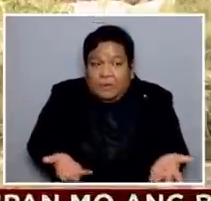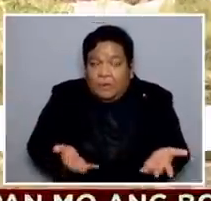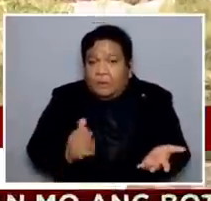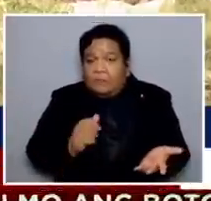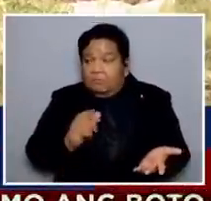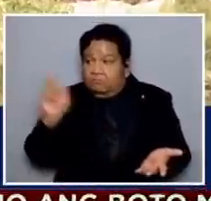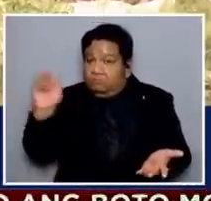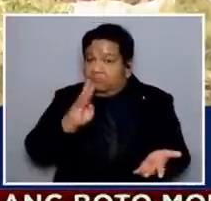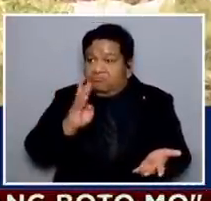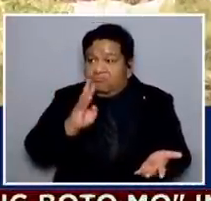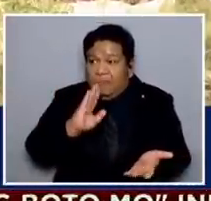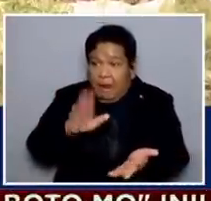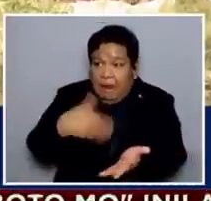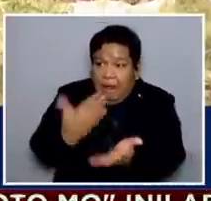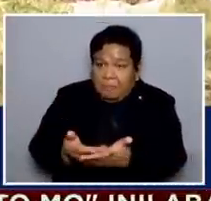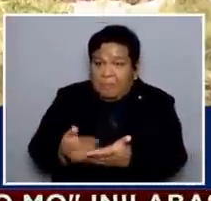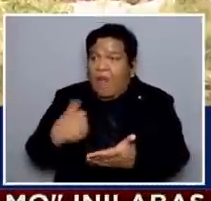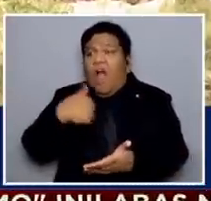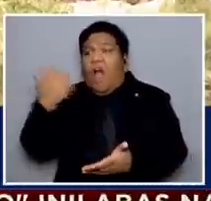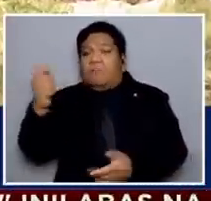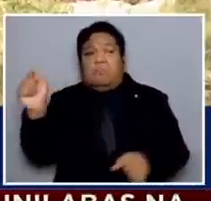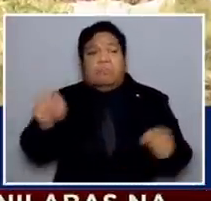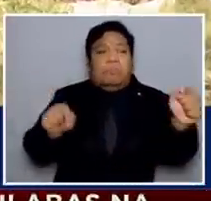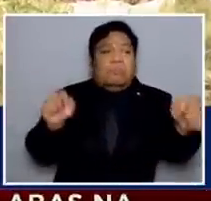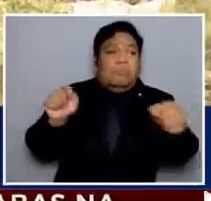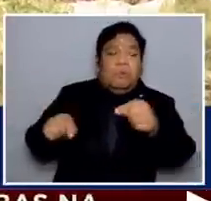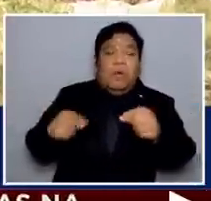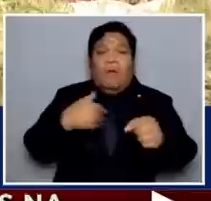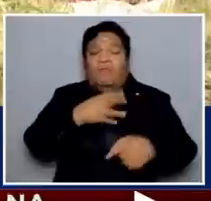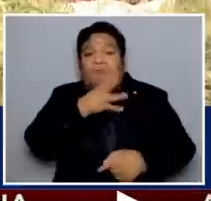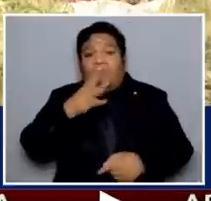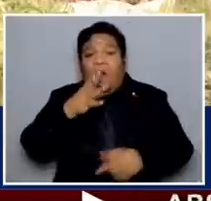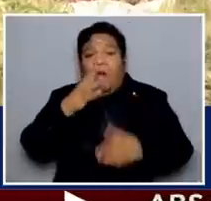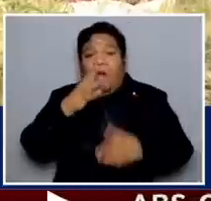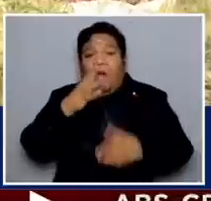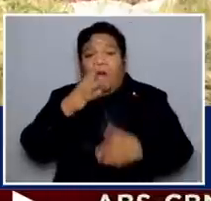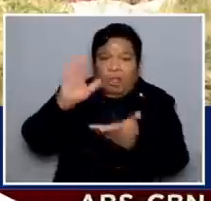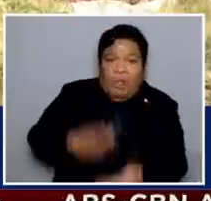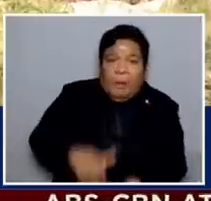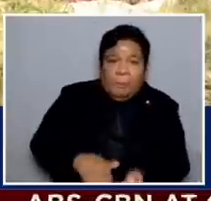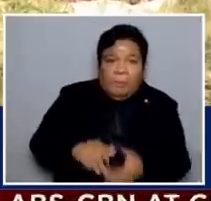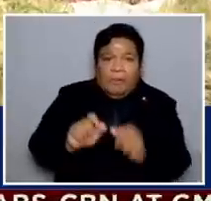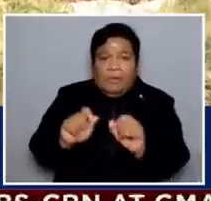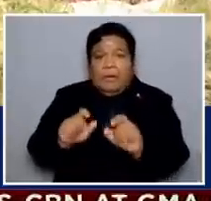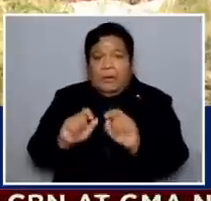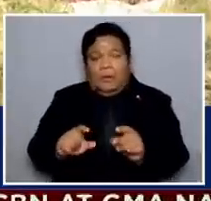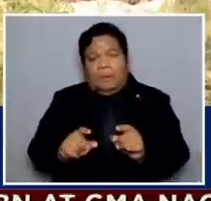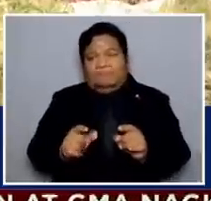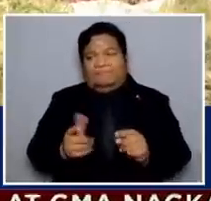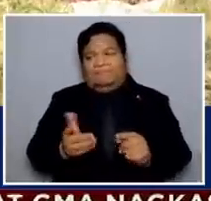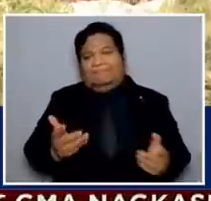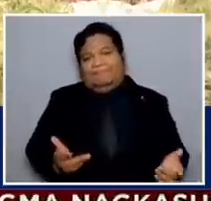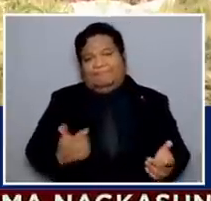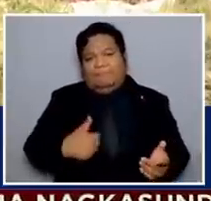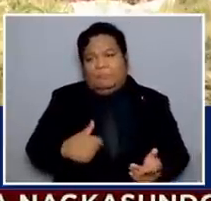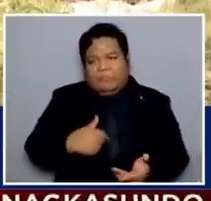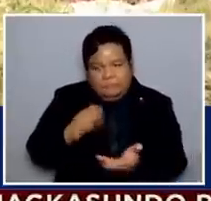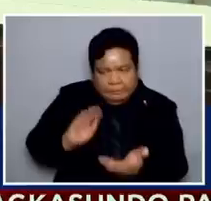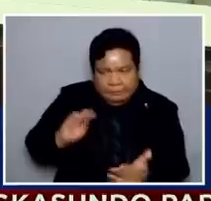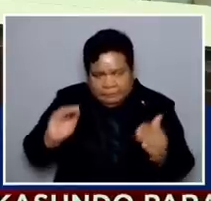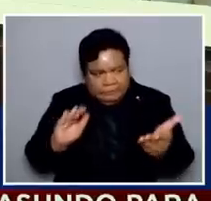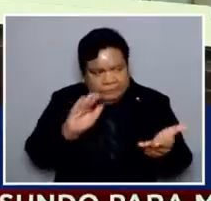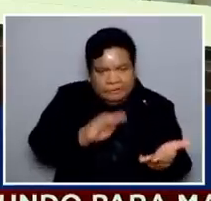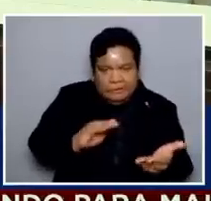hindi lang sila yung nagbabagsak ng presyo, maraming mga farmers natin na nagdadala. So sila mismo ay nagpapababaanan po ng presyo